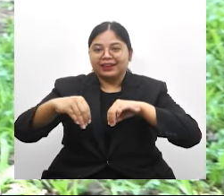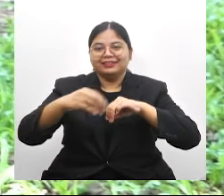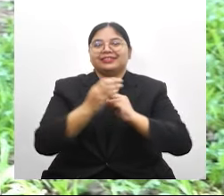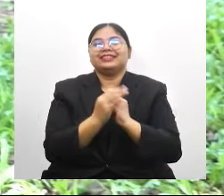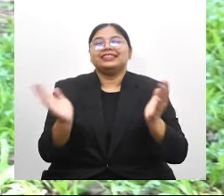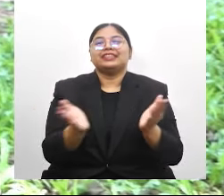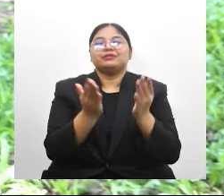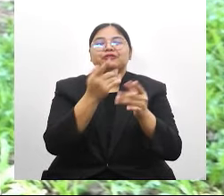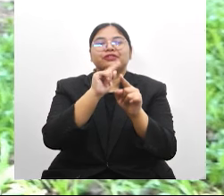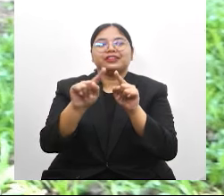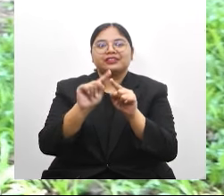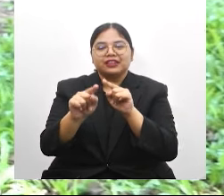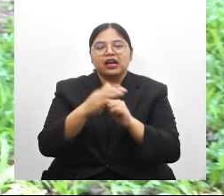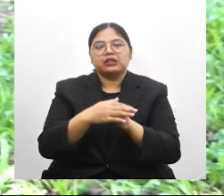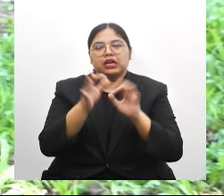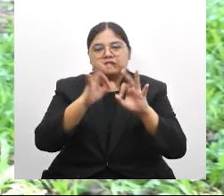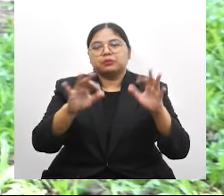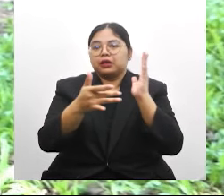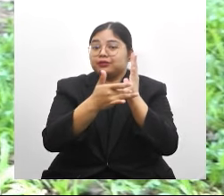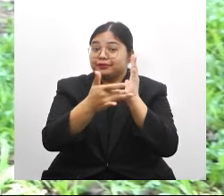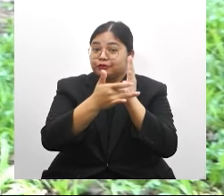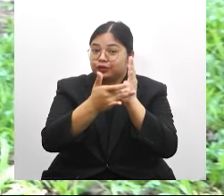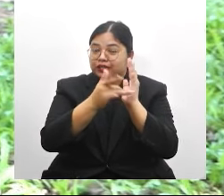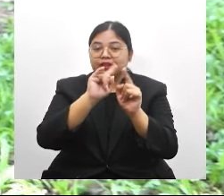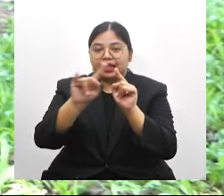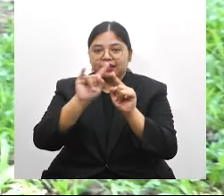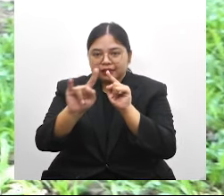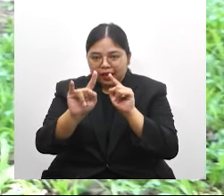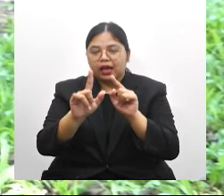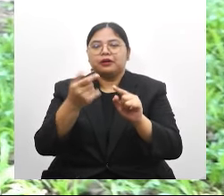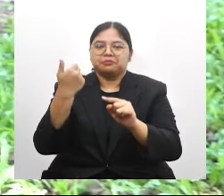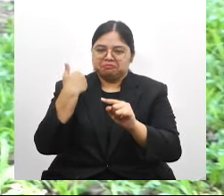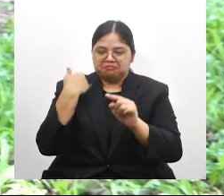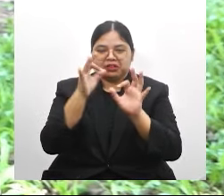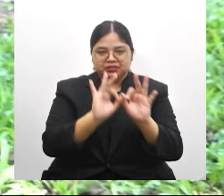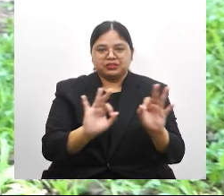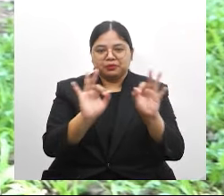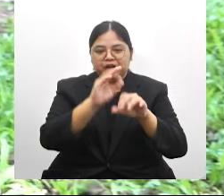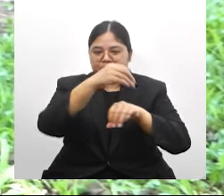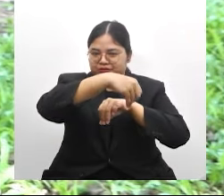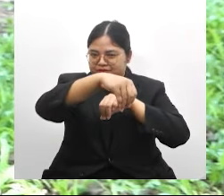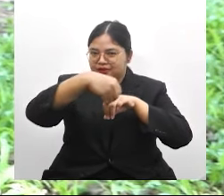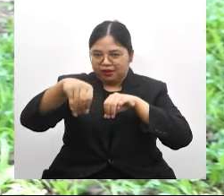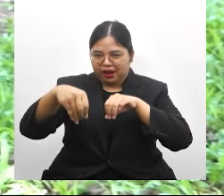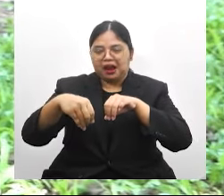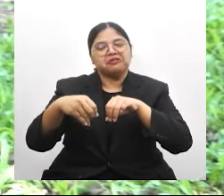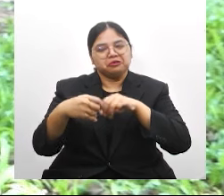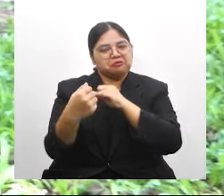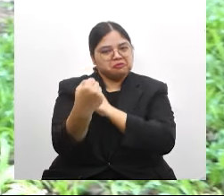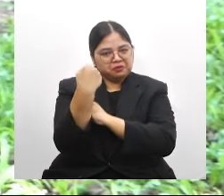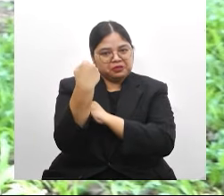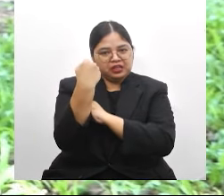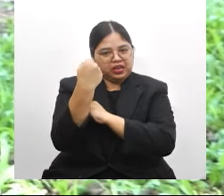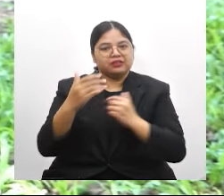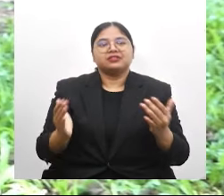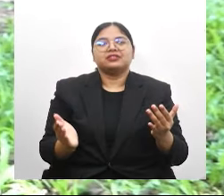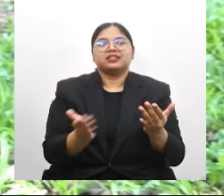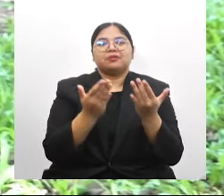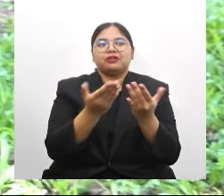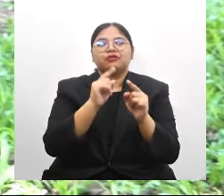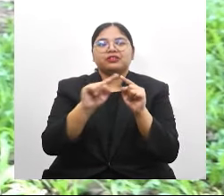คะคือมองว่าเน็ตเวิร์กเป็นเรื่องสำคัญมากนะคะแล้วก็ตัวเองโชคดีที่มีเครือข่ายที่เข้มแข็งในการซัพพอร์ตในทุกเรื่องนะคะก็จะขอ